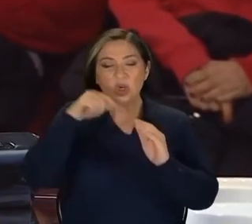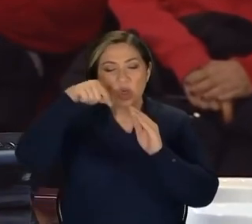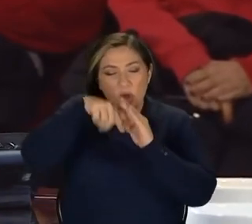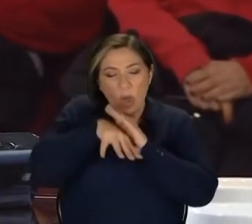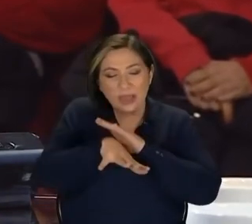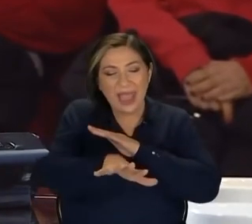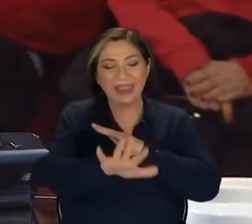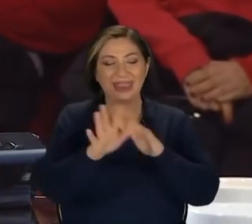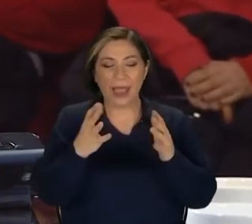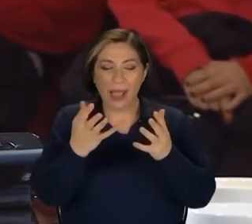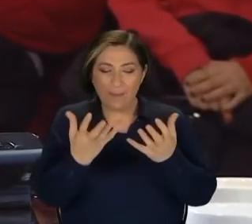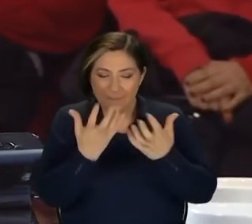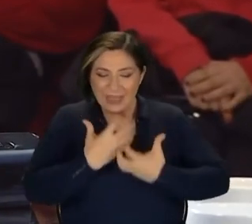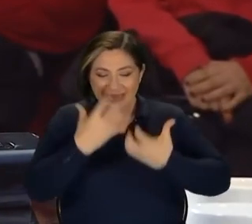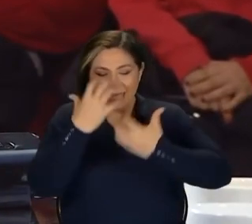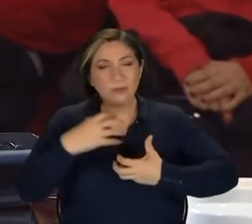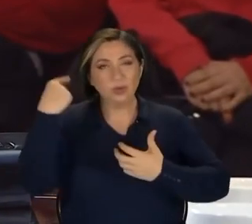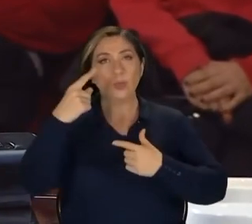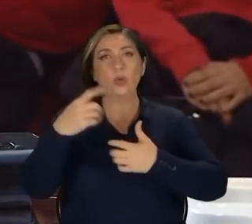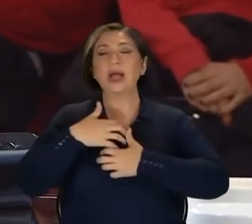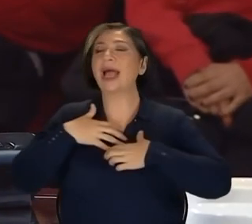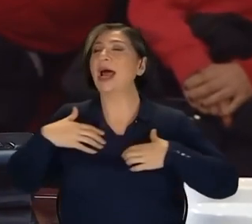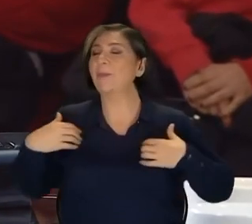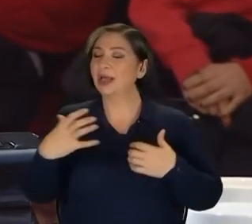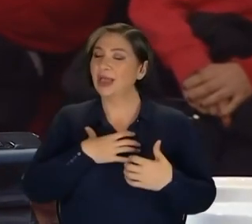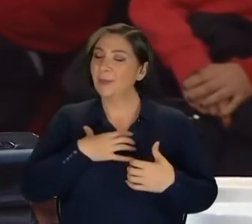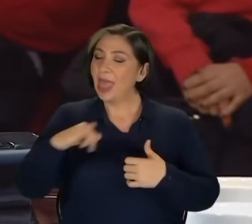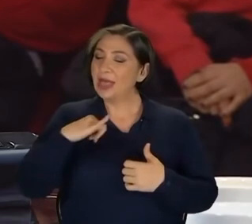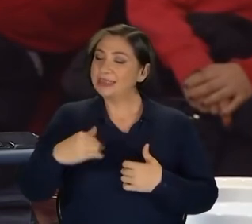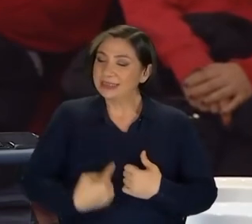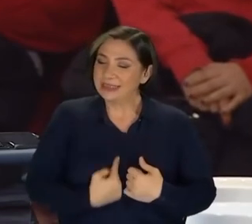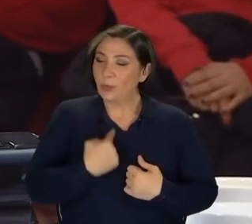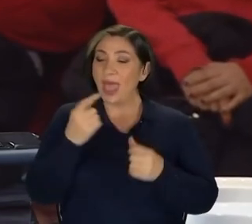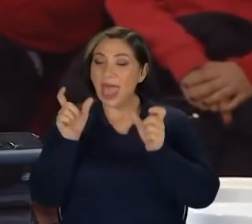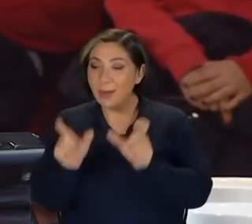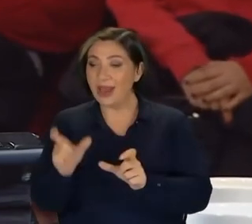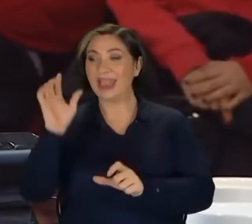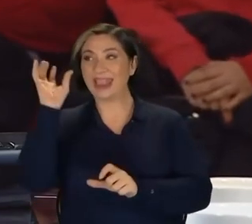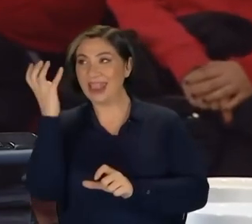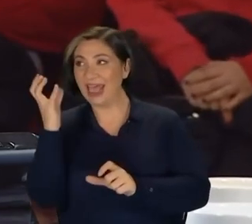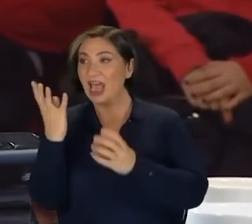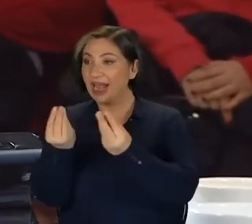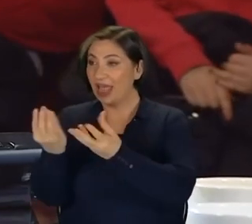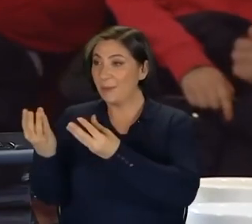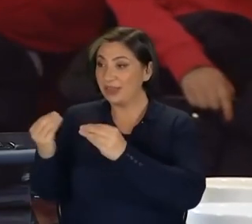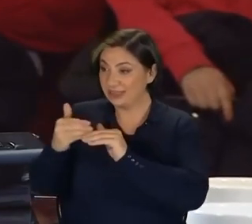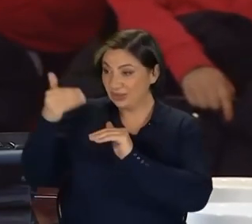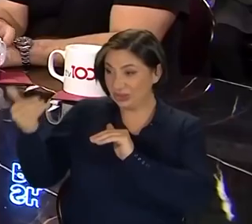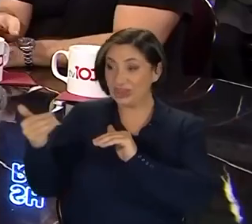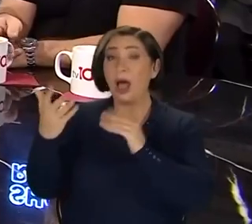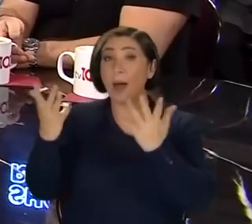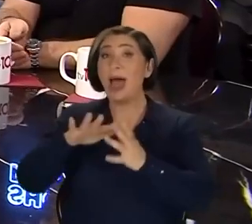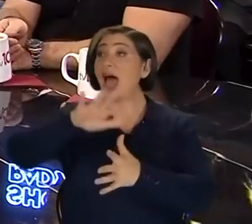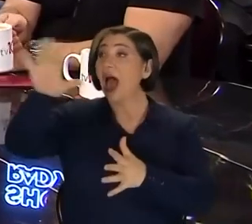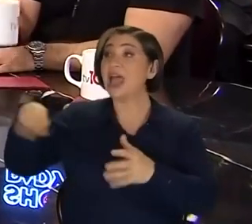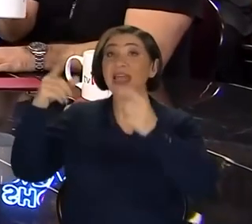doğan mizahtan beslendiğimi düşünüyorum. Bu kahramanlara kendimi yakın hissediyorum. Emanet ve deli kalabalığın dışında ama